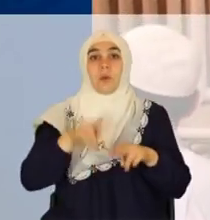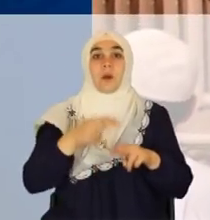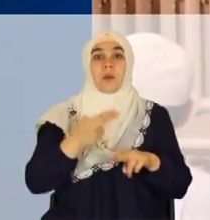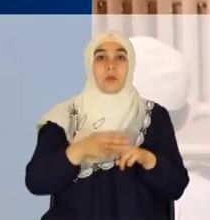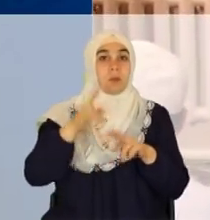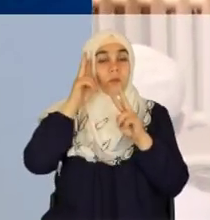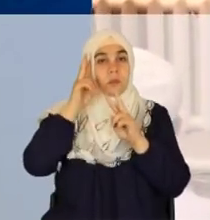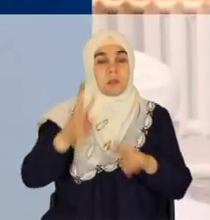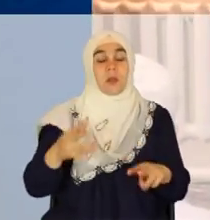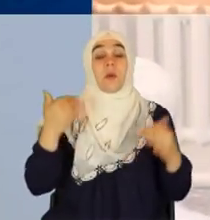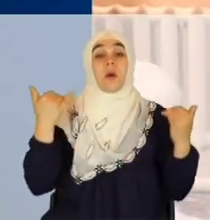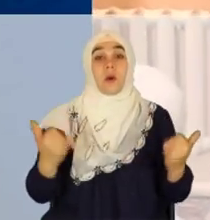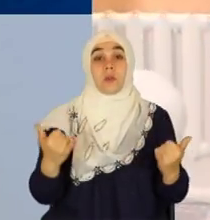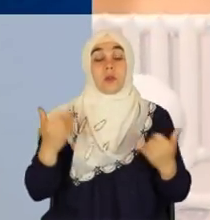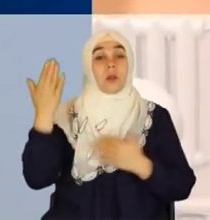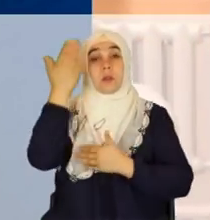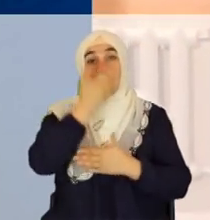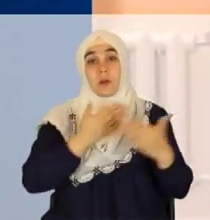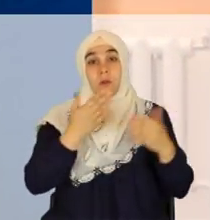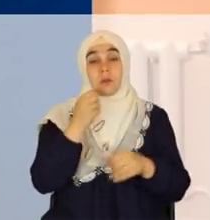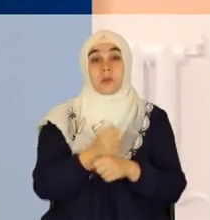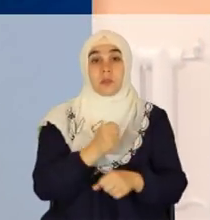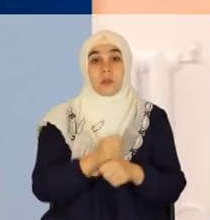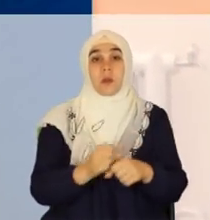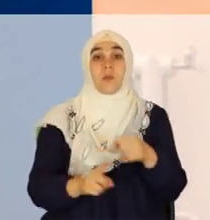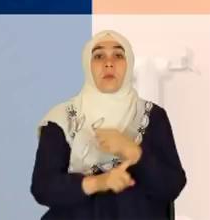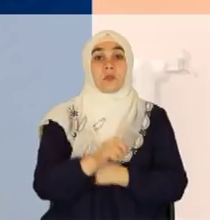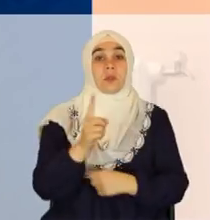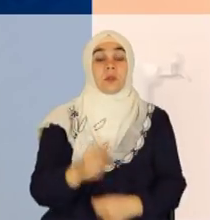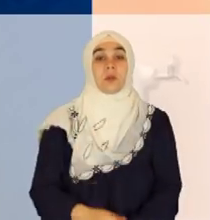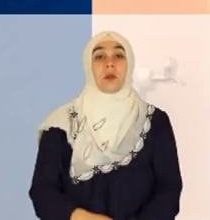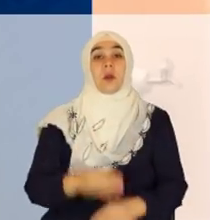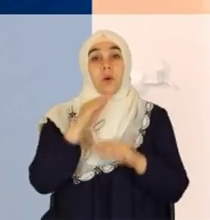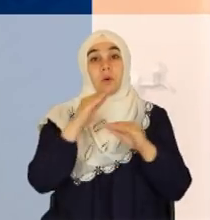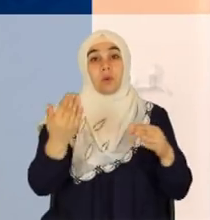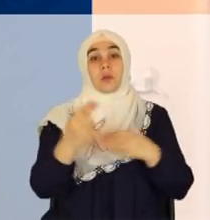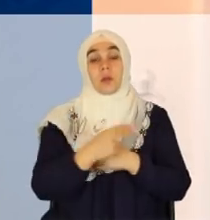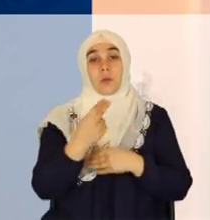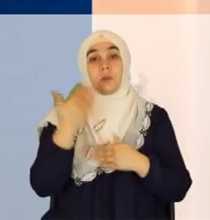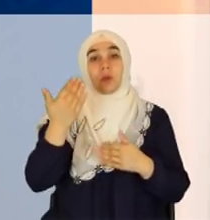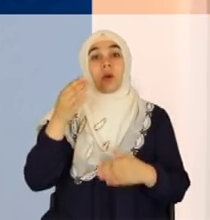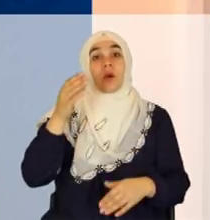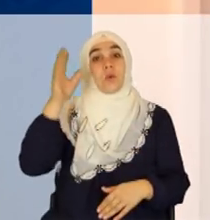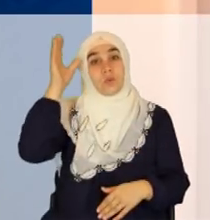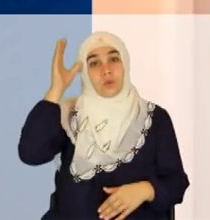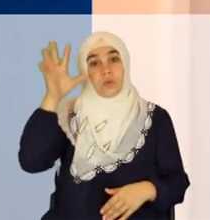Hani indi, demek taharatını, kılıçını başladı. Ruhi terbiye ustazları ne